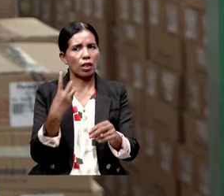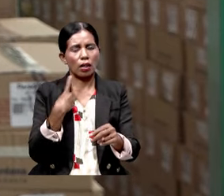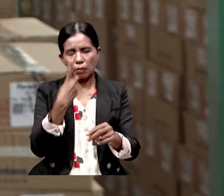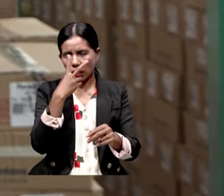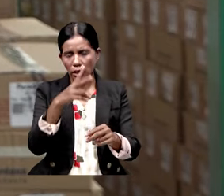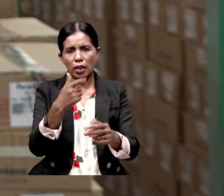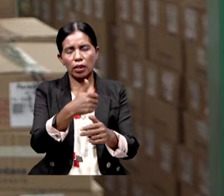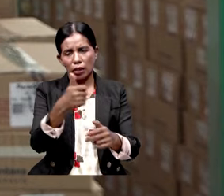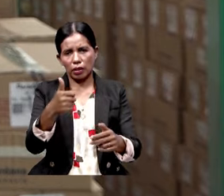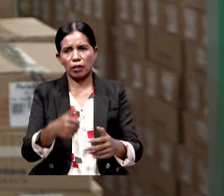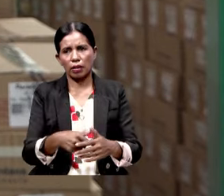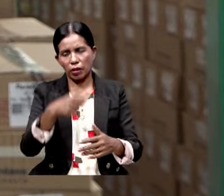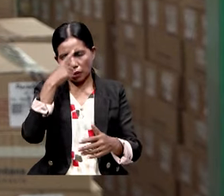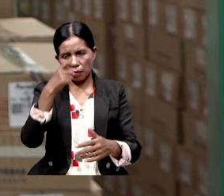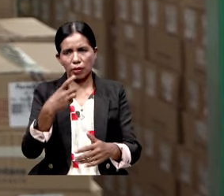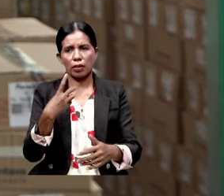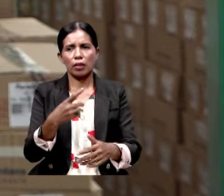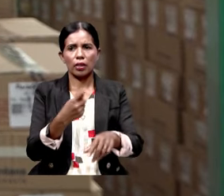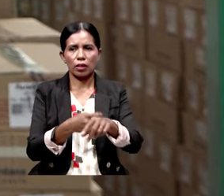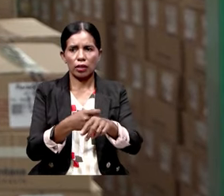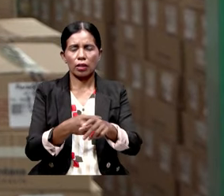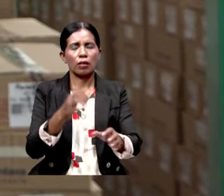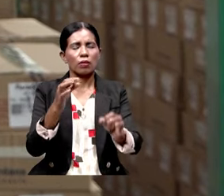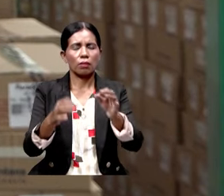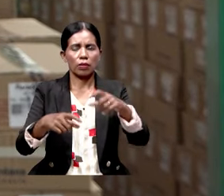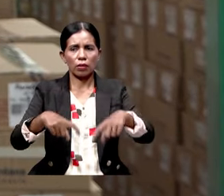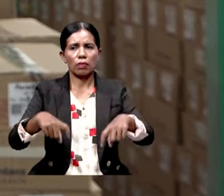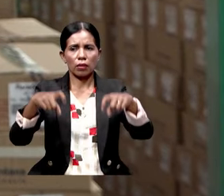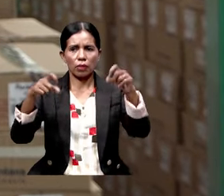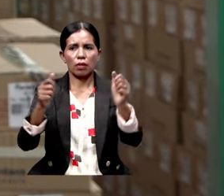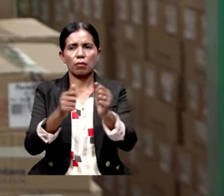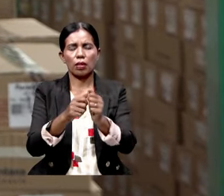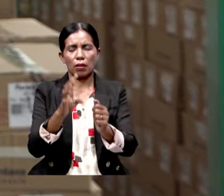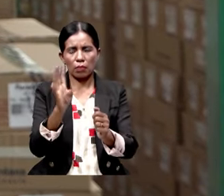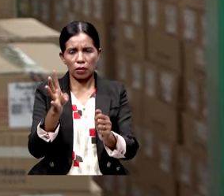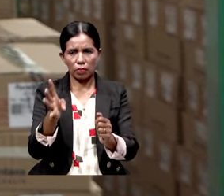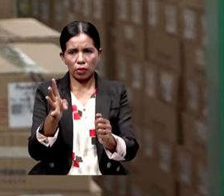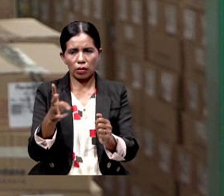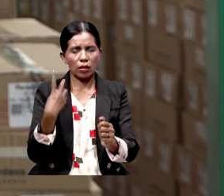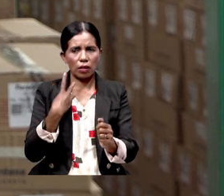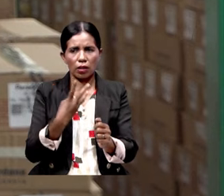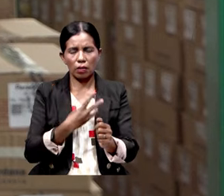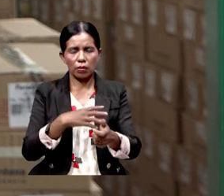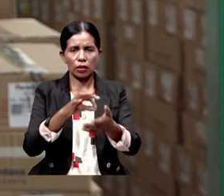dah. Tapi memang jadi yang tempo. Kalau kontainer ho 40 feet ini, kami kalau